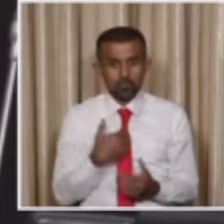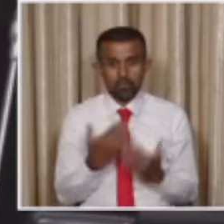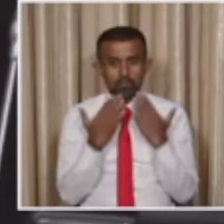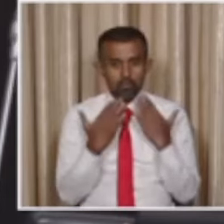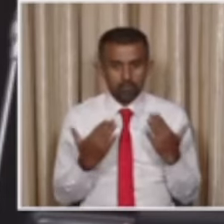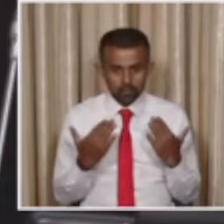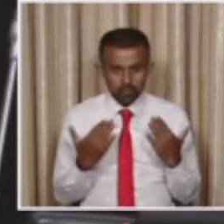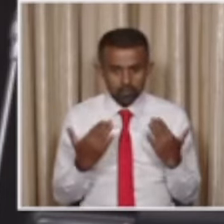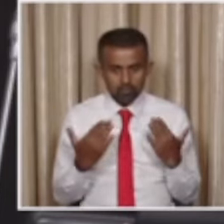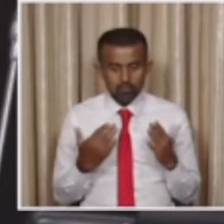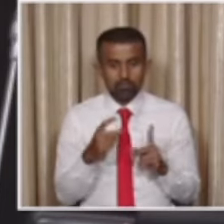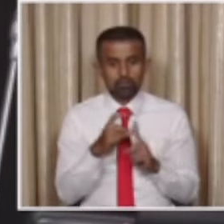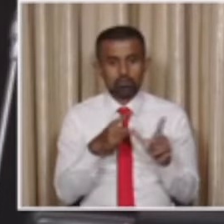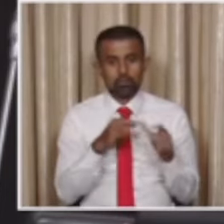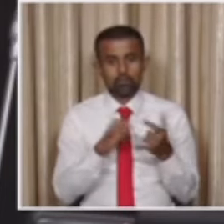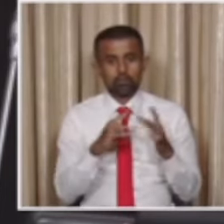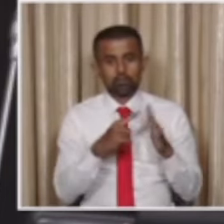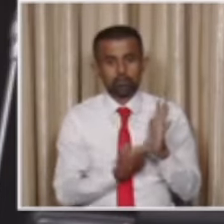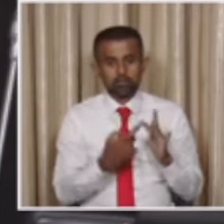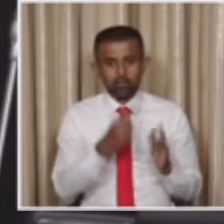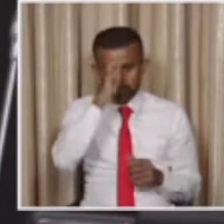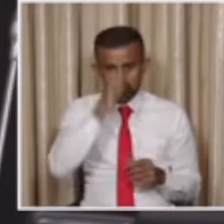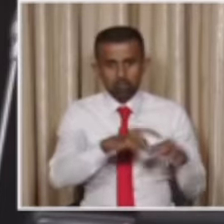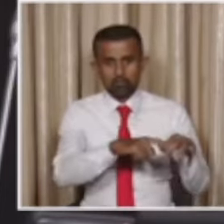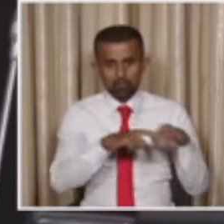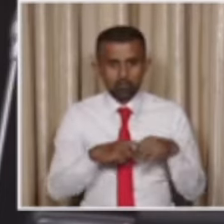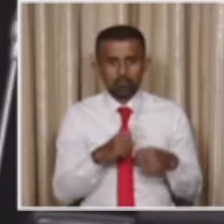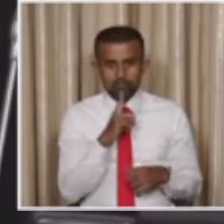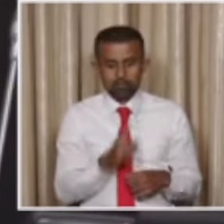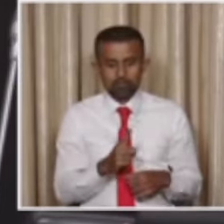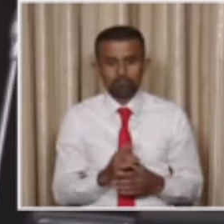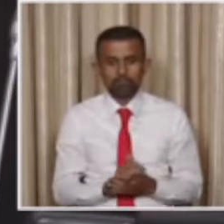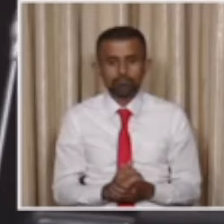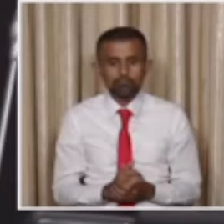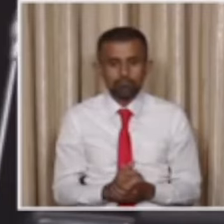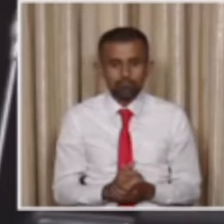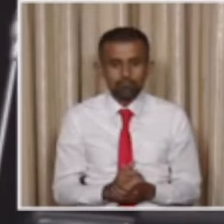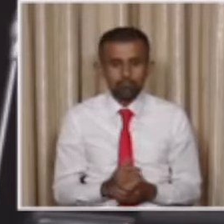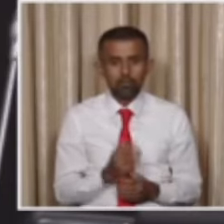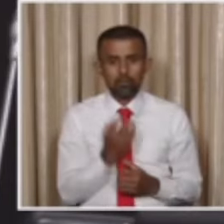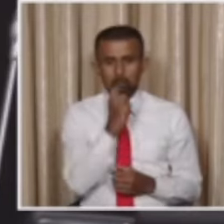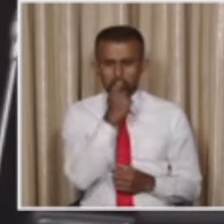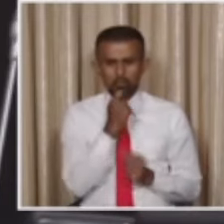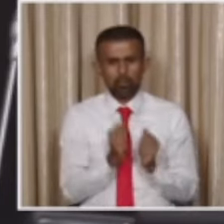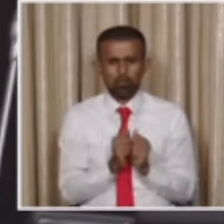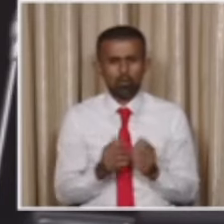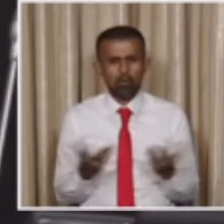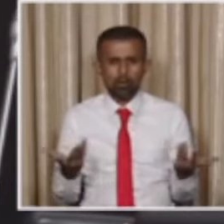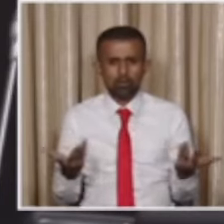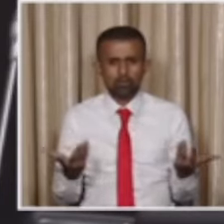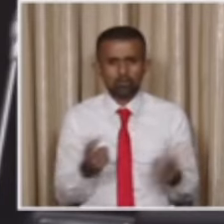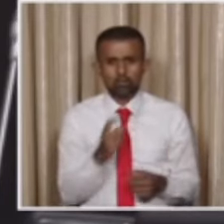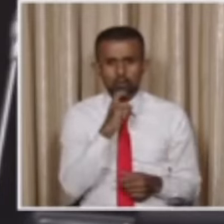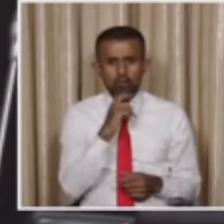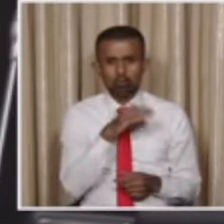දයසිරි ජයසේකර මැතිතුමාට ඔබතුමා මේ ප්‍රශ්නේ ගෙනාවා මතු කරා. මේ අපිට හංගන්න දෙයක් නැහැ. අධිකරණය